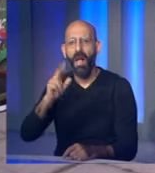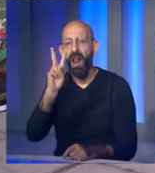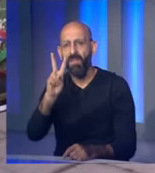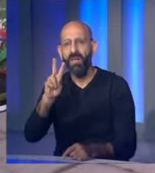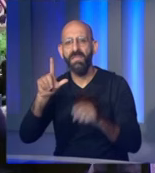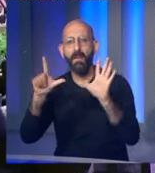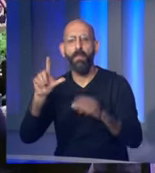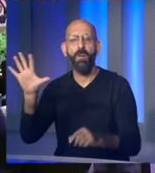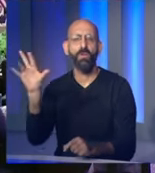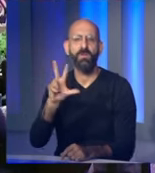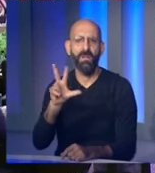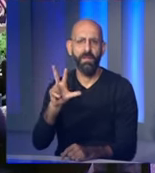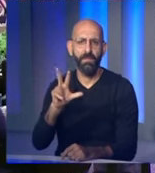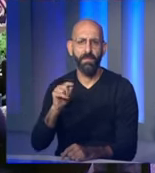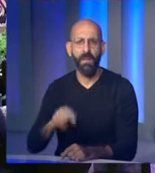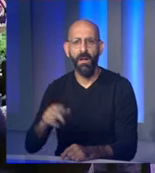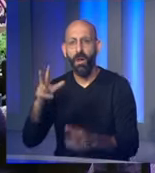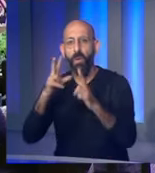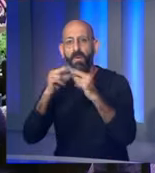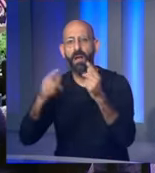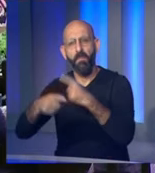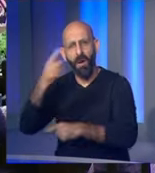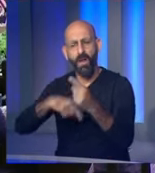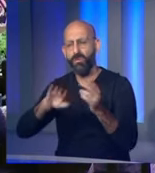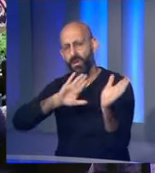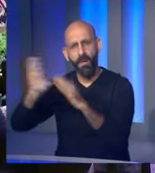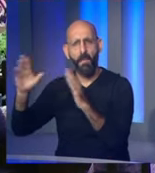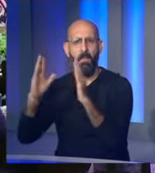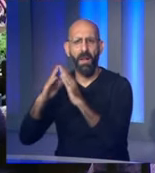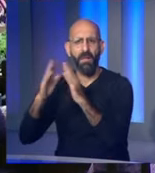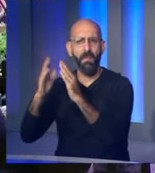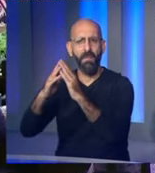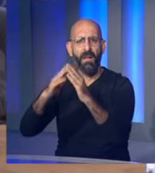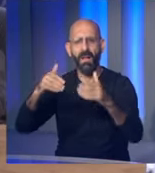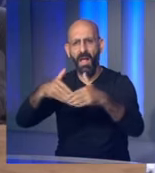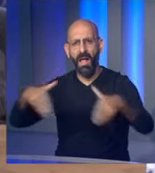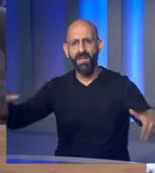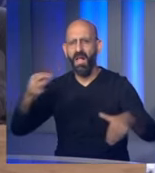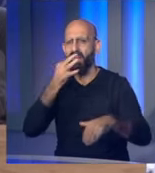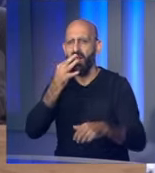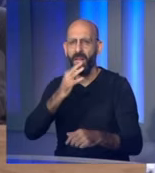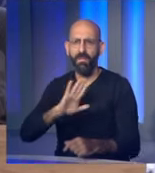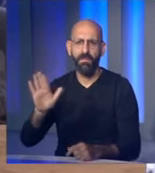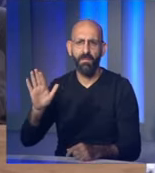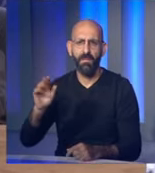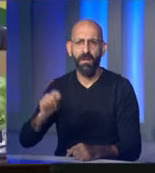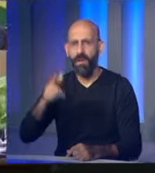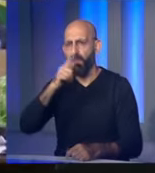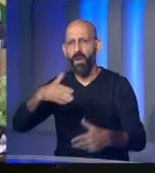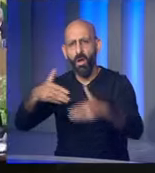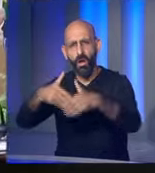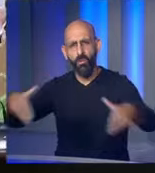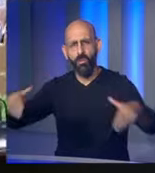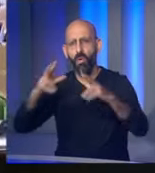رقم 2735 وفي لبنان بما يمكن المواطنين من العوده بامان الى منازلهم على جانبي الخط